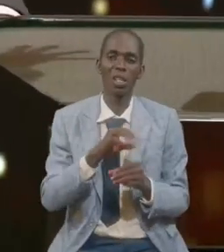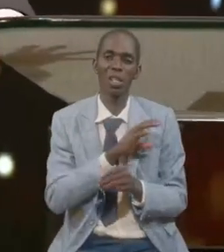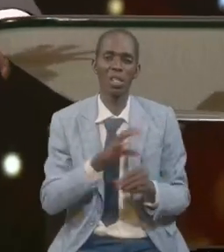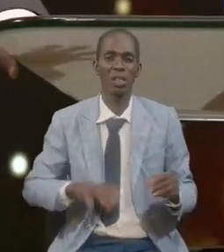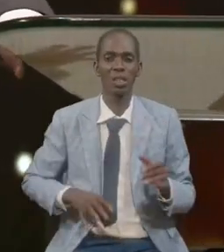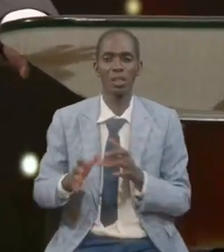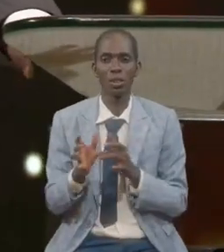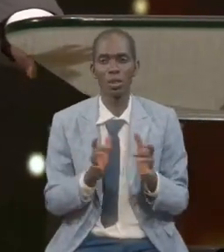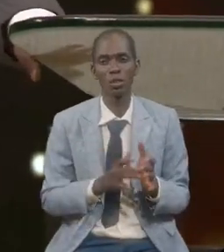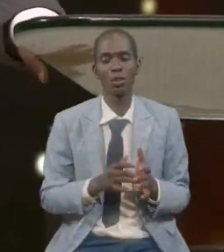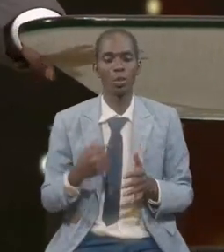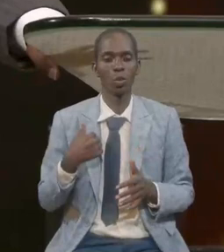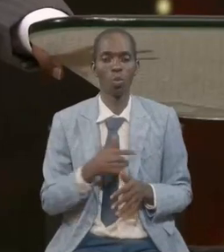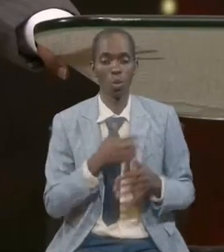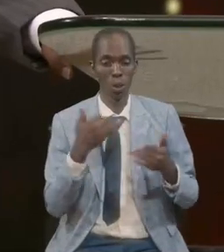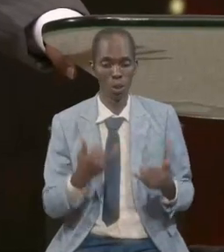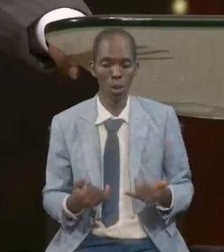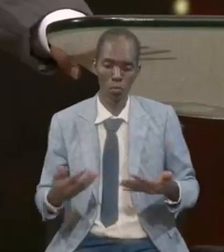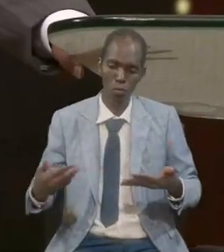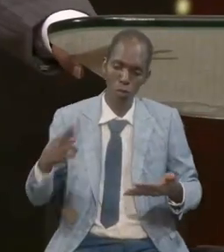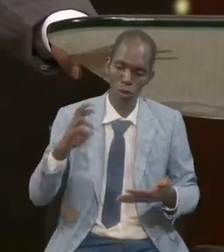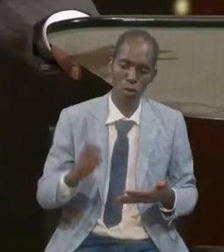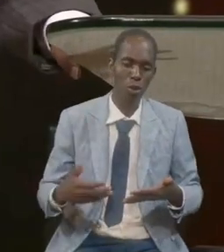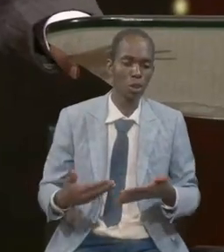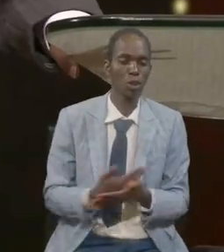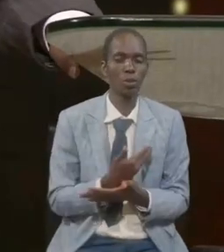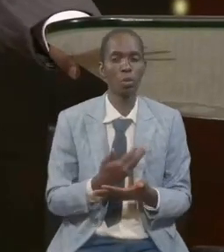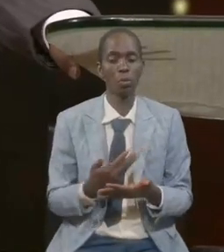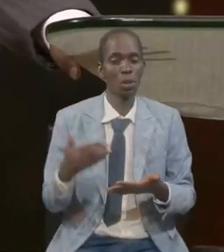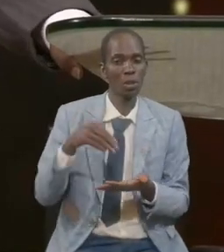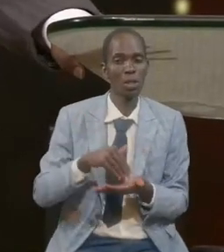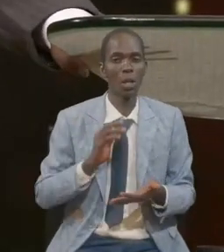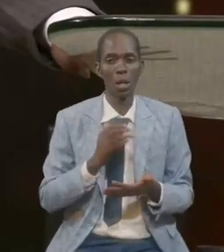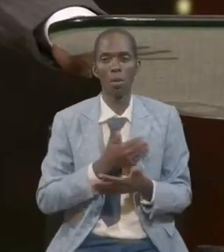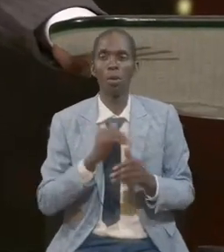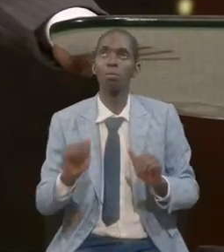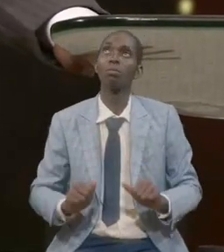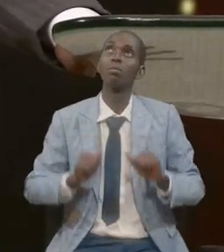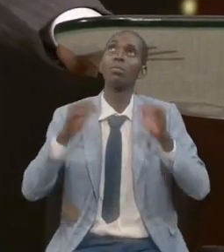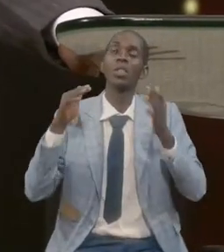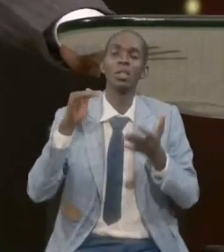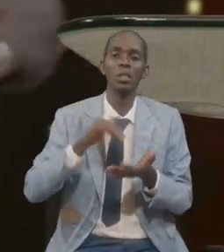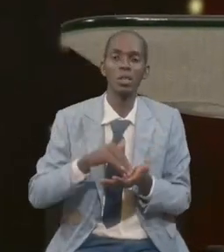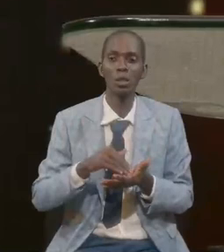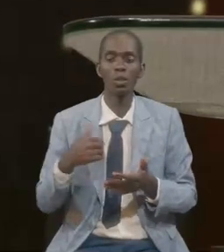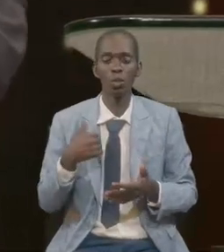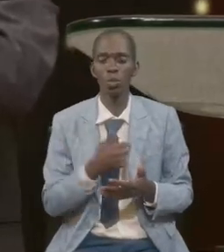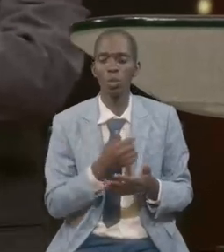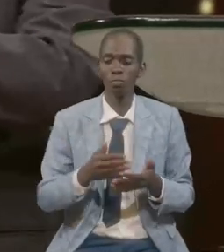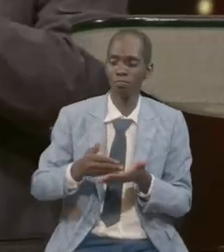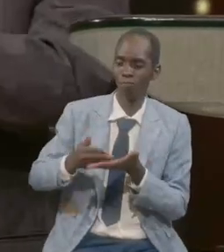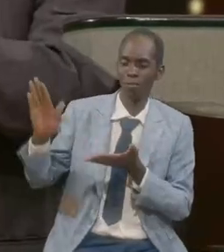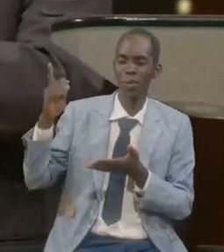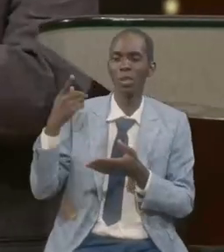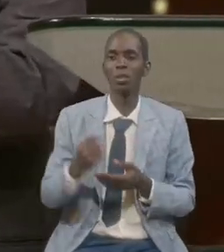Nous renouvelons notre consécration à tout moment. Nous inversons les convoitises